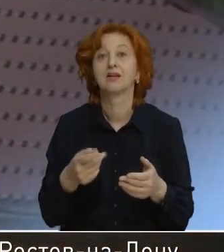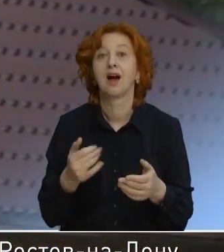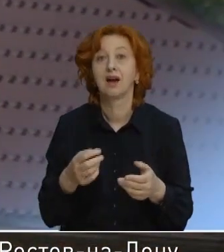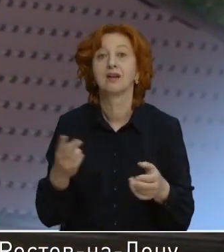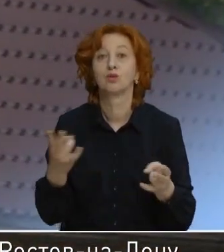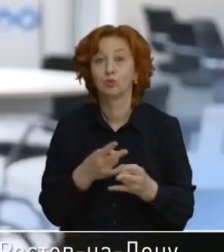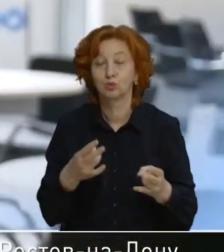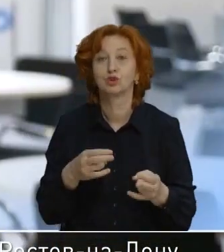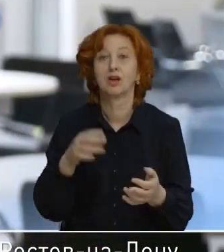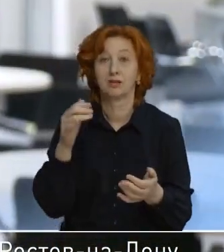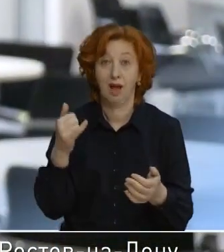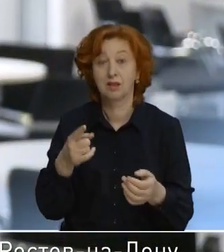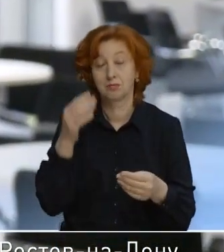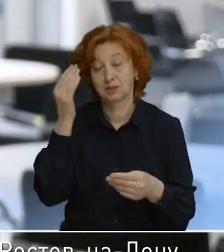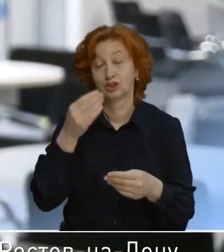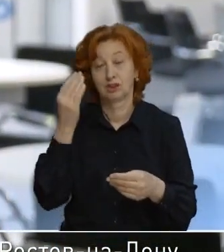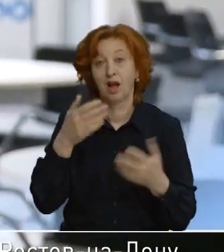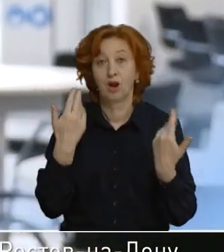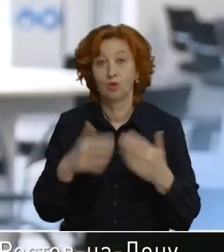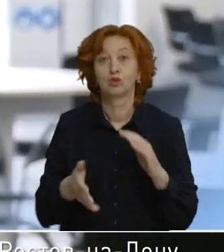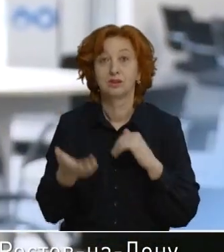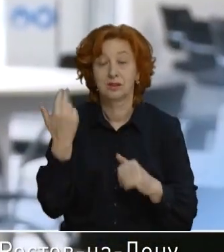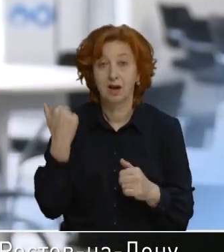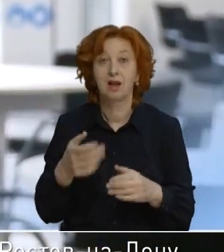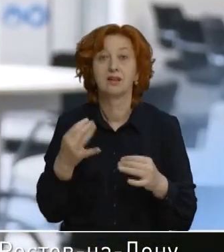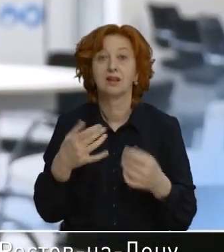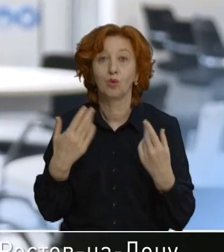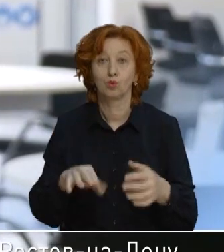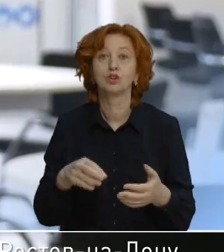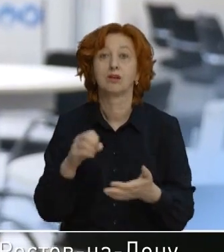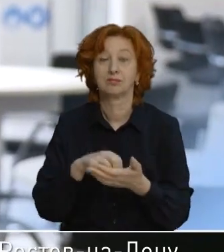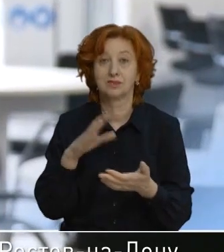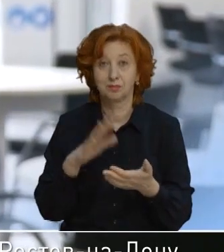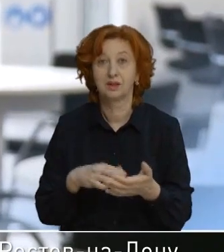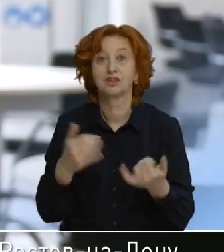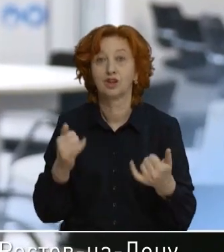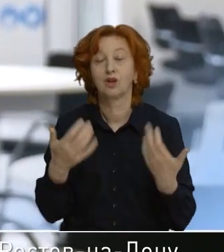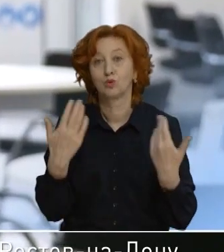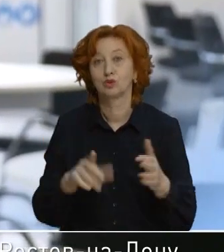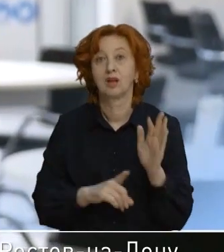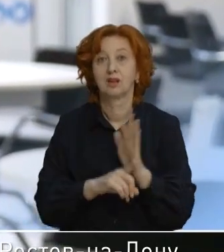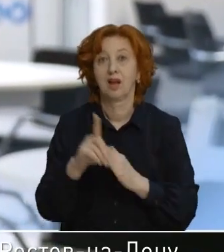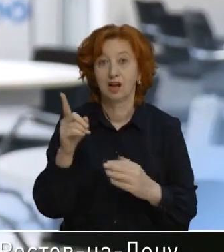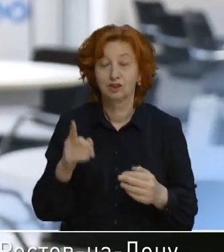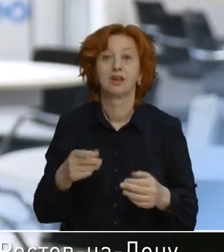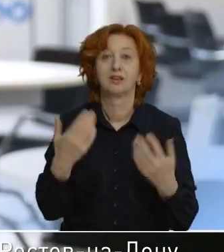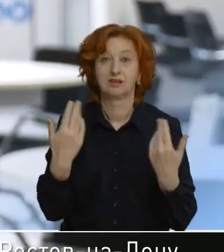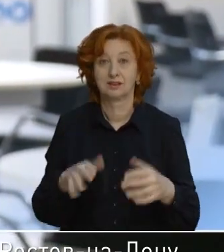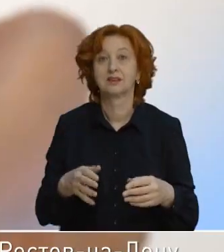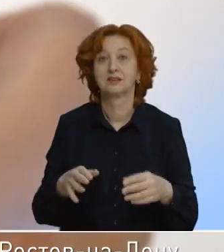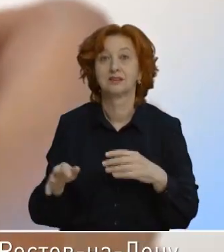к сдаче. Давно мечтали об этом доме. Родились у нас двойняшки, поэтому вот сподвигнуло нас на это. Обратились в этот банк.